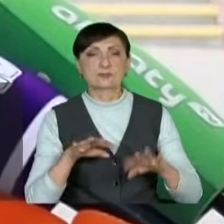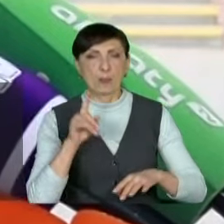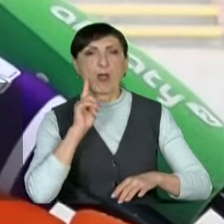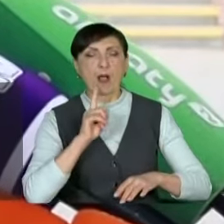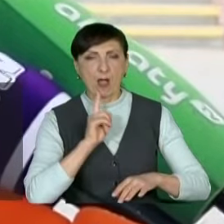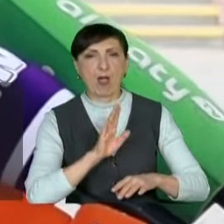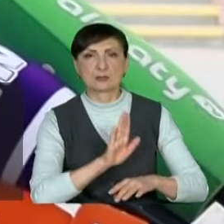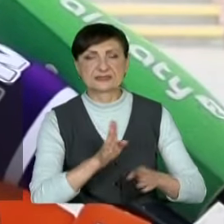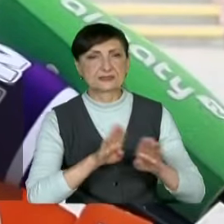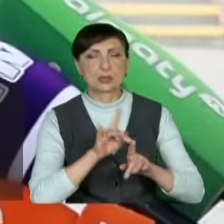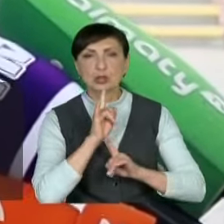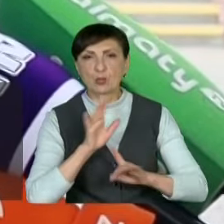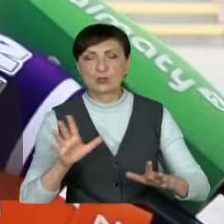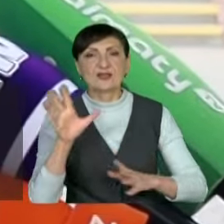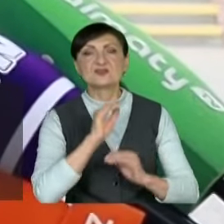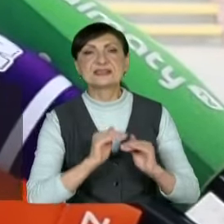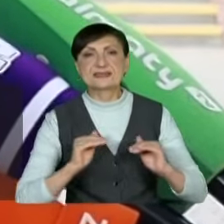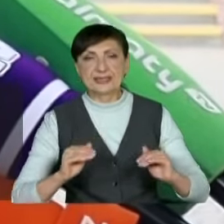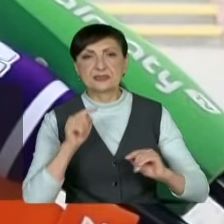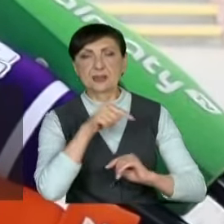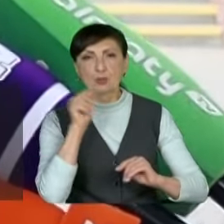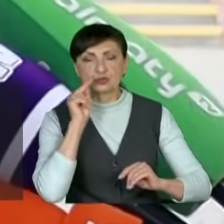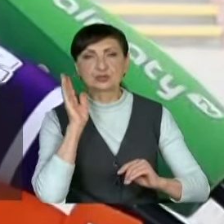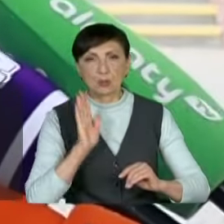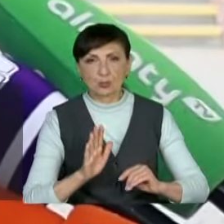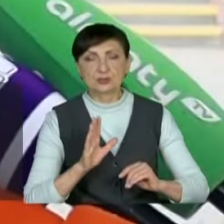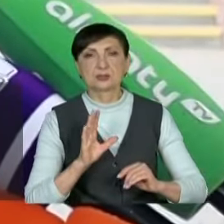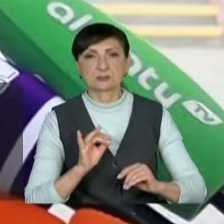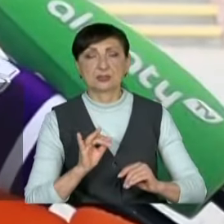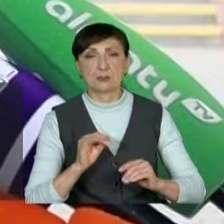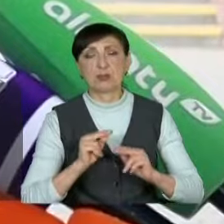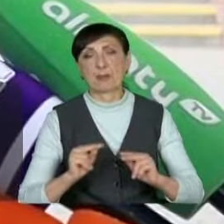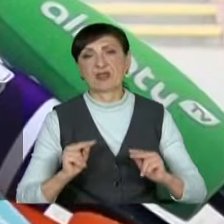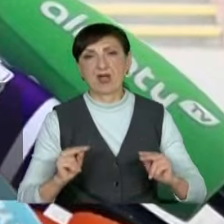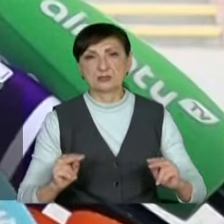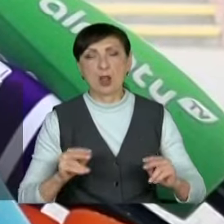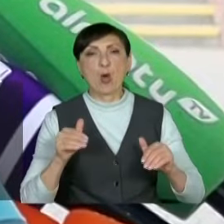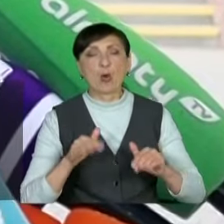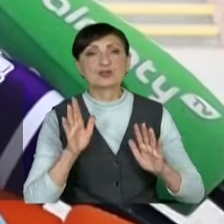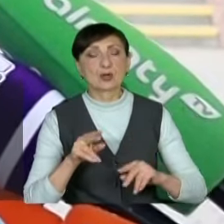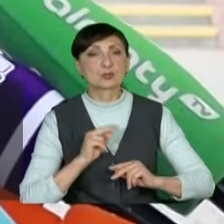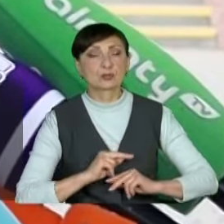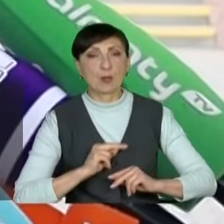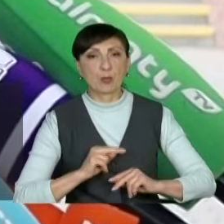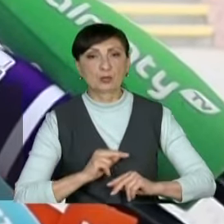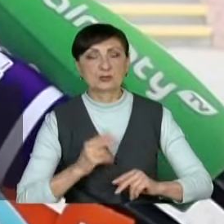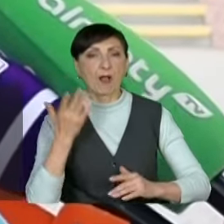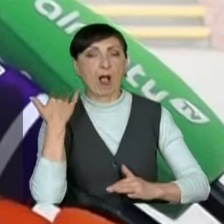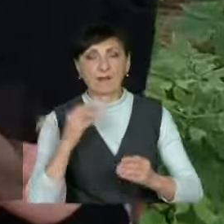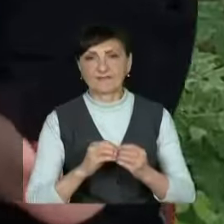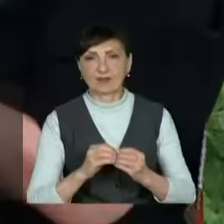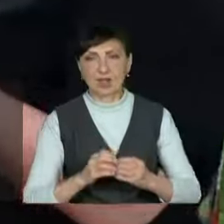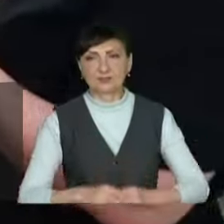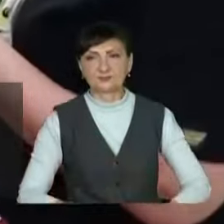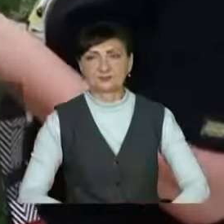сохраняется. Сохраняются все дети и также полностью преподавательский состав. Колледж также будет функционировать, как и ранее функционировал.